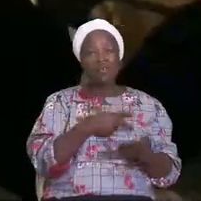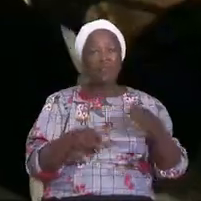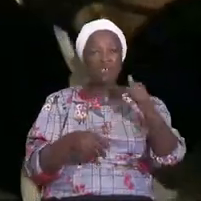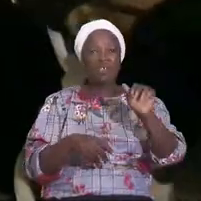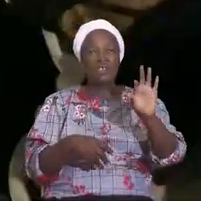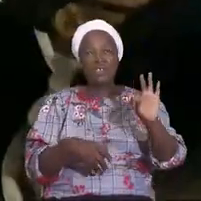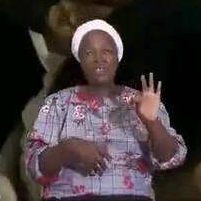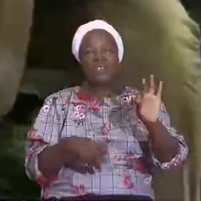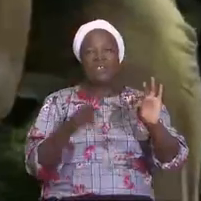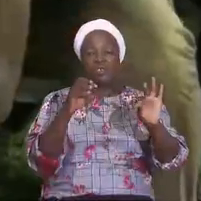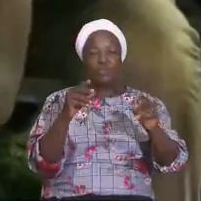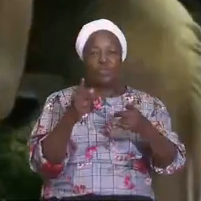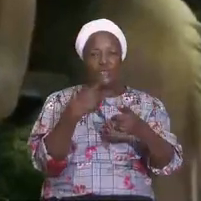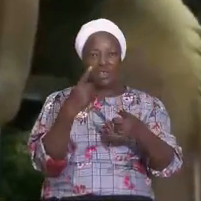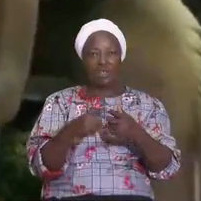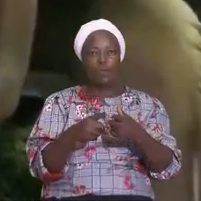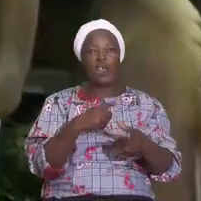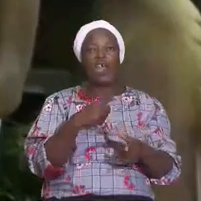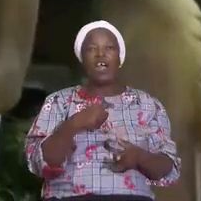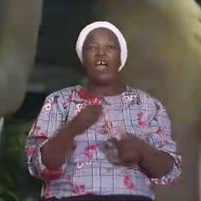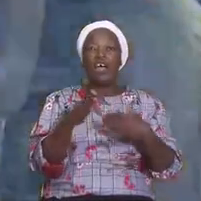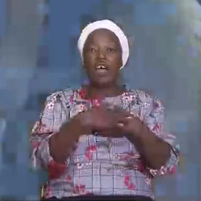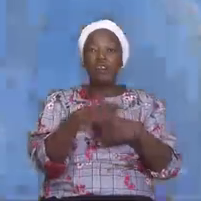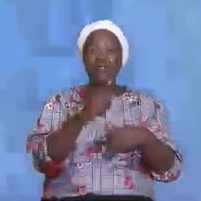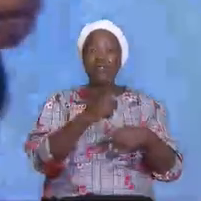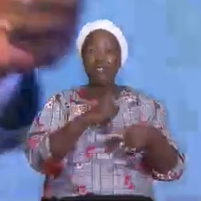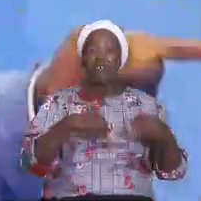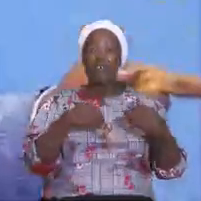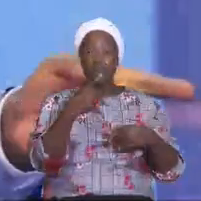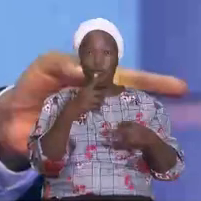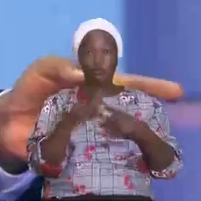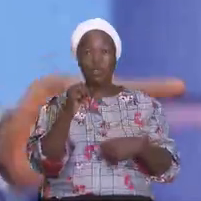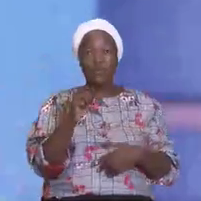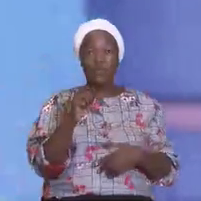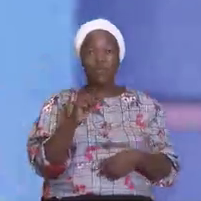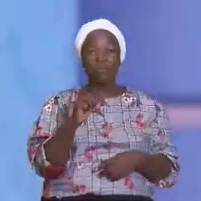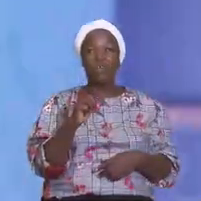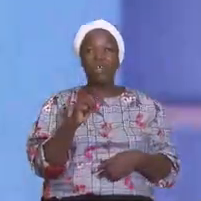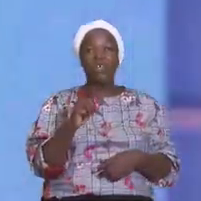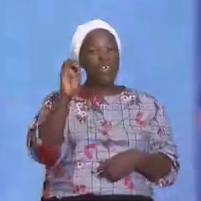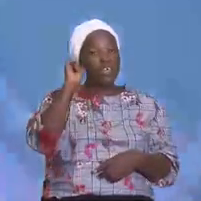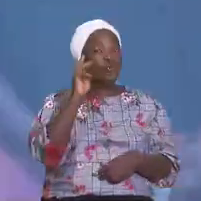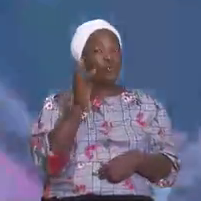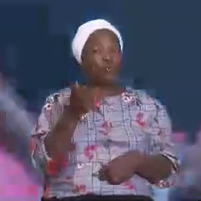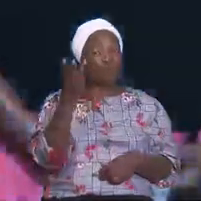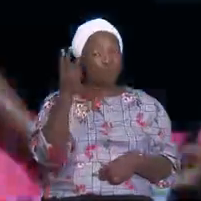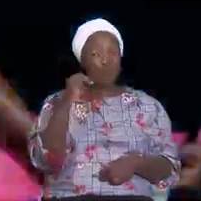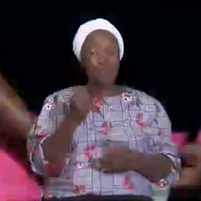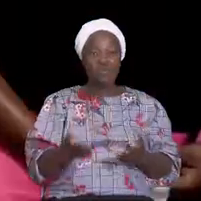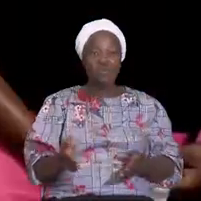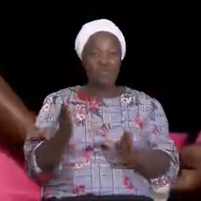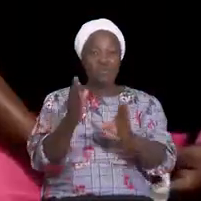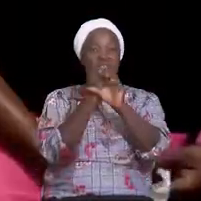Ils seront guéris. Verset 19. Le Seigneur, après leur avoir